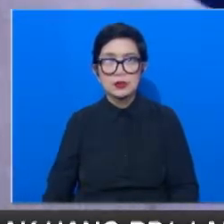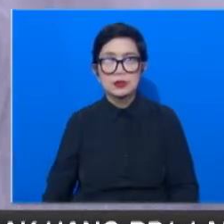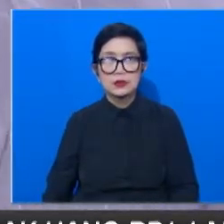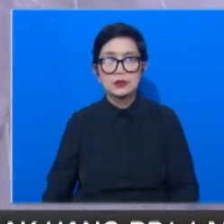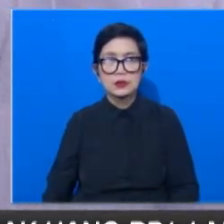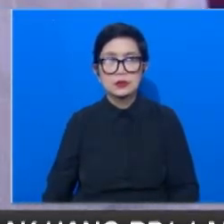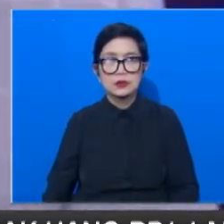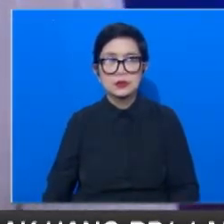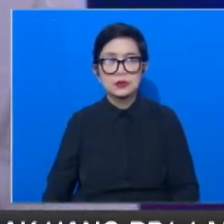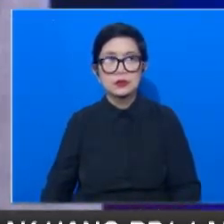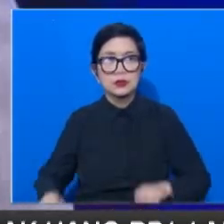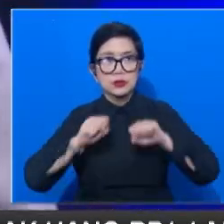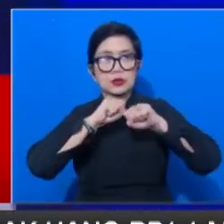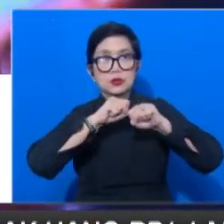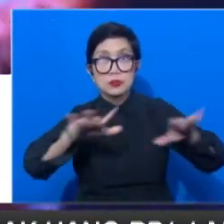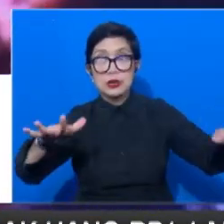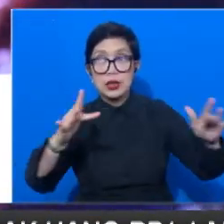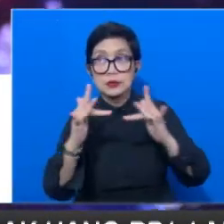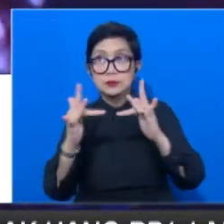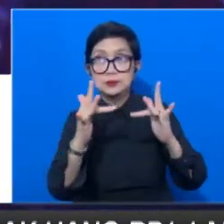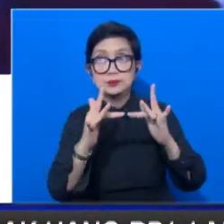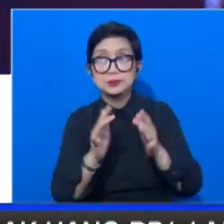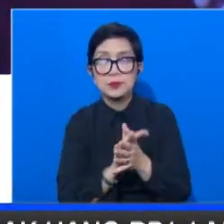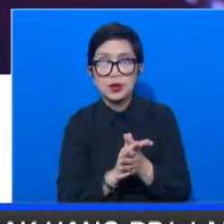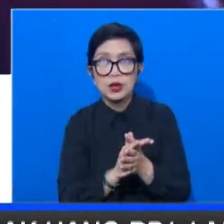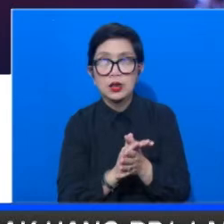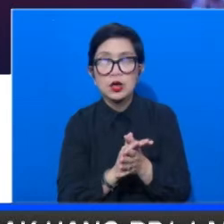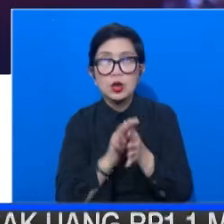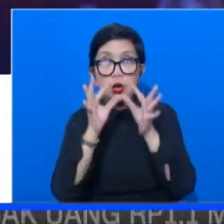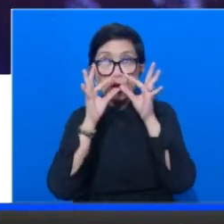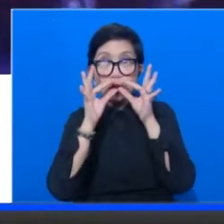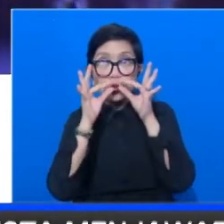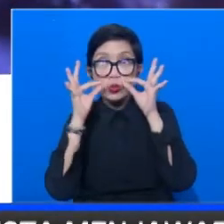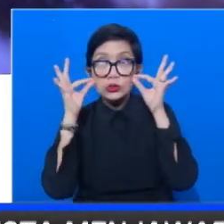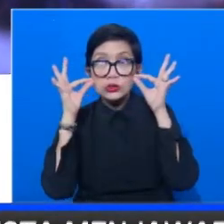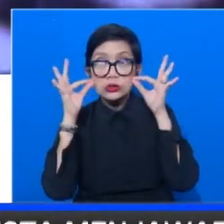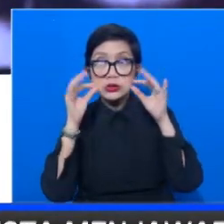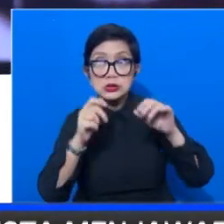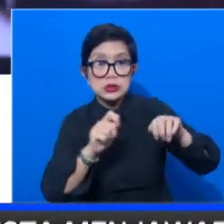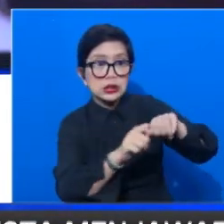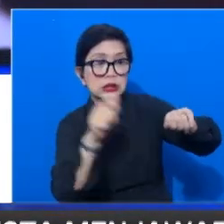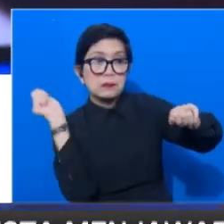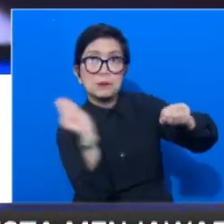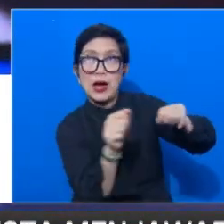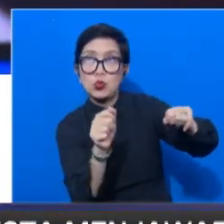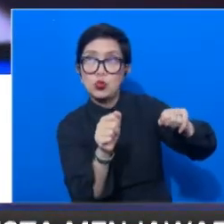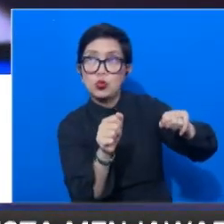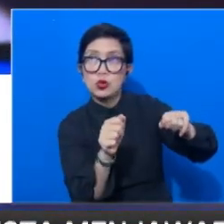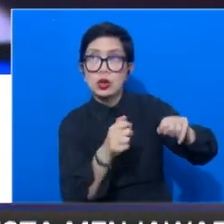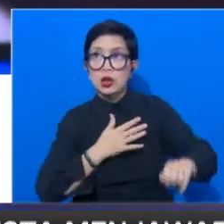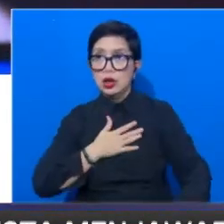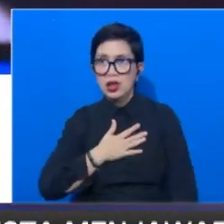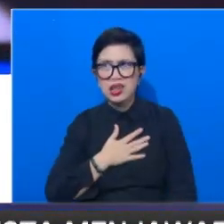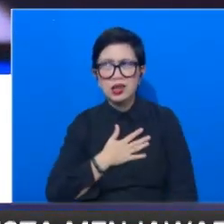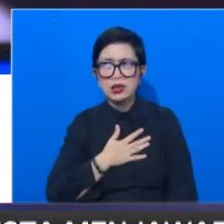Viral di media sosial, seekor kucing dipaku di pohon di sebuah perumahan di Kabupaten Malang, Jawa Timur. Polisi telah mendapatkan seorang tersangka dalam kasus